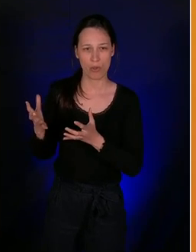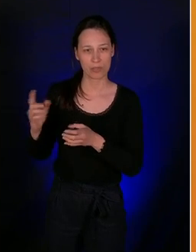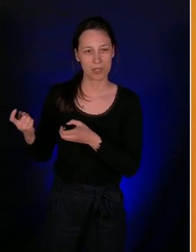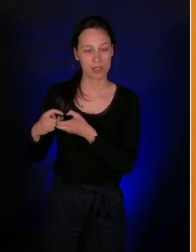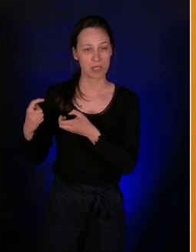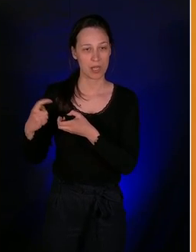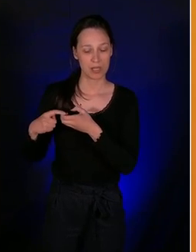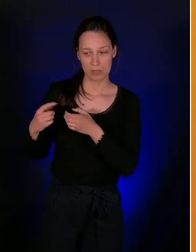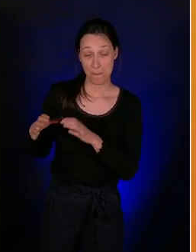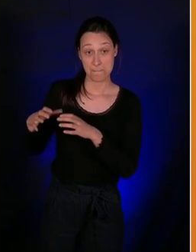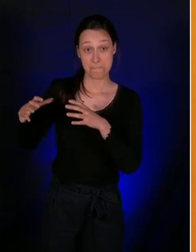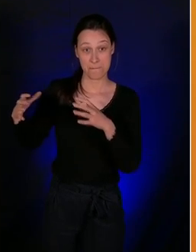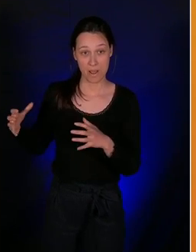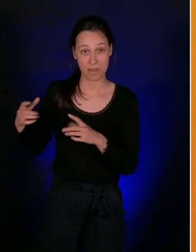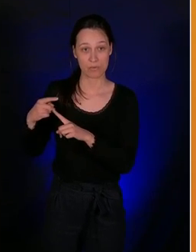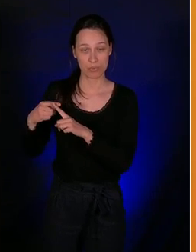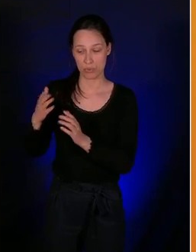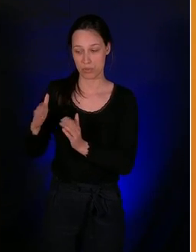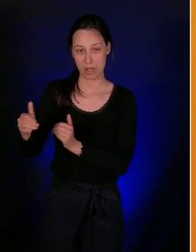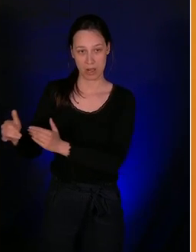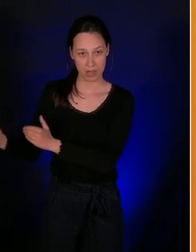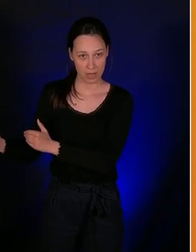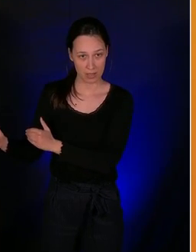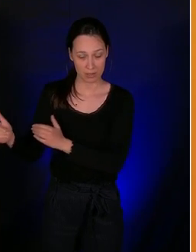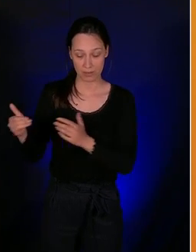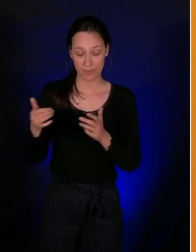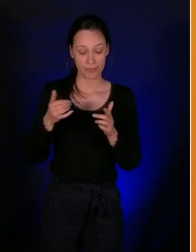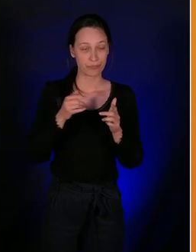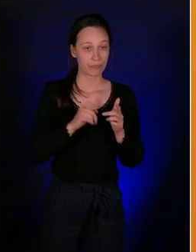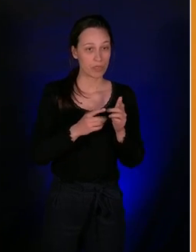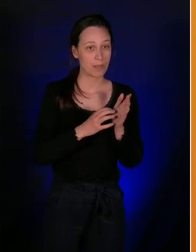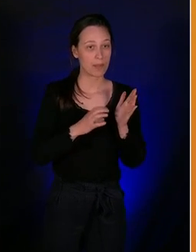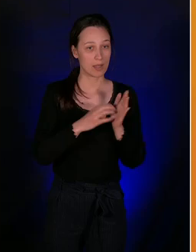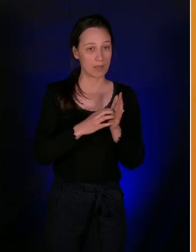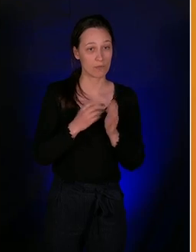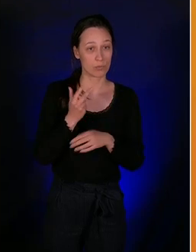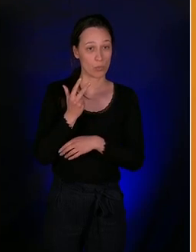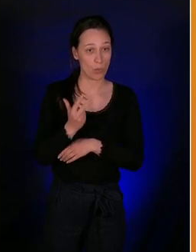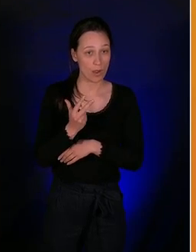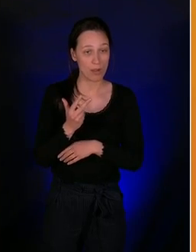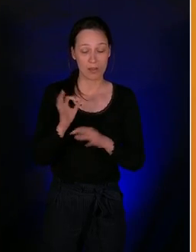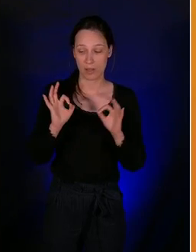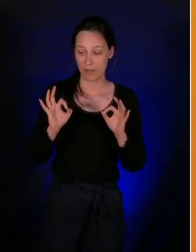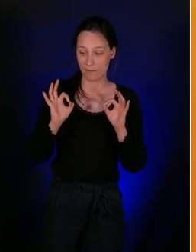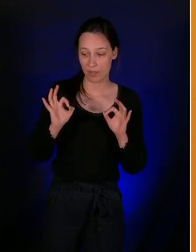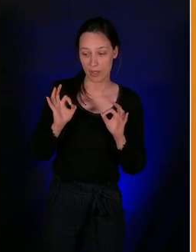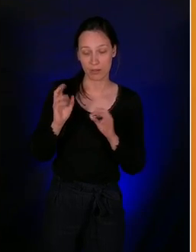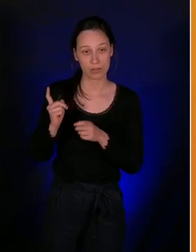paragraphe 4, qu'on est un syndicalisme de rupture avec le système capitaliste. Voilà, tout ça pour essayer